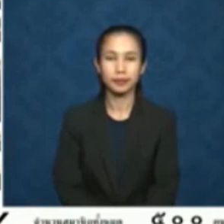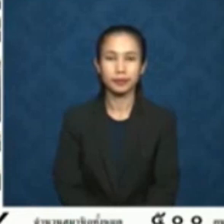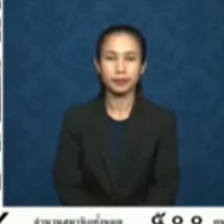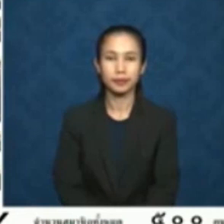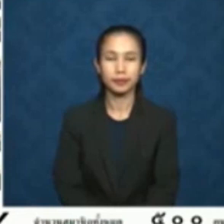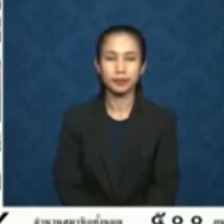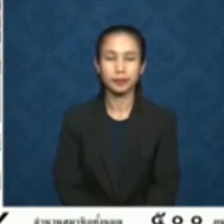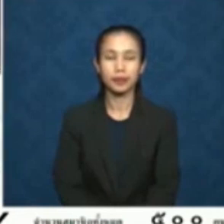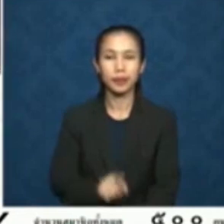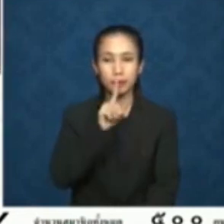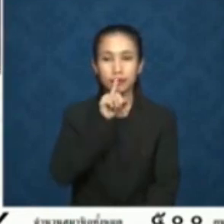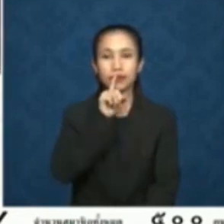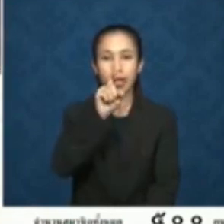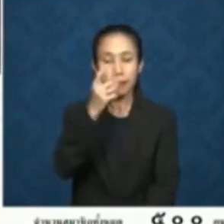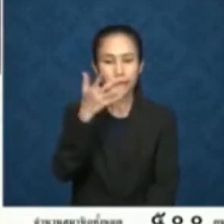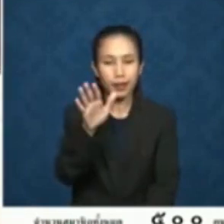ท่านสมาชิกครับ